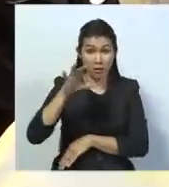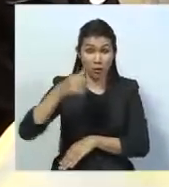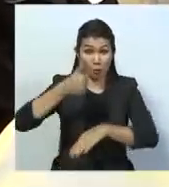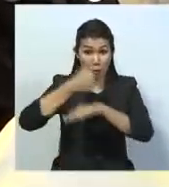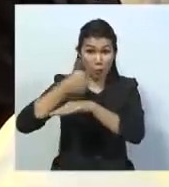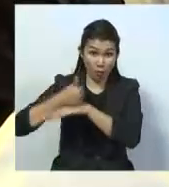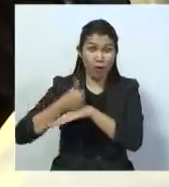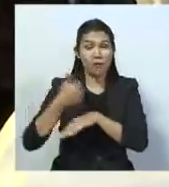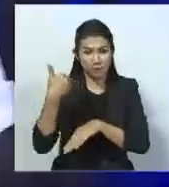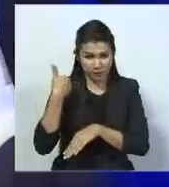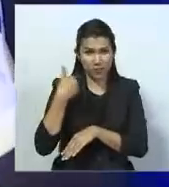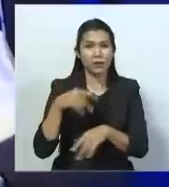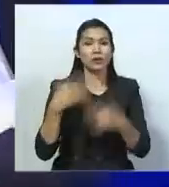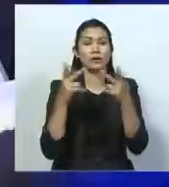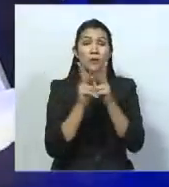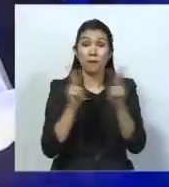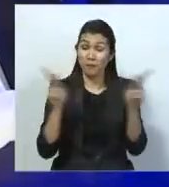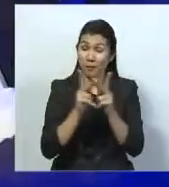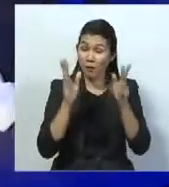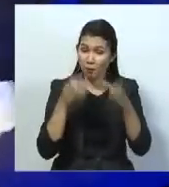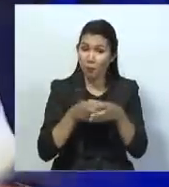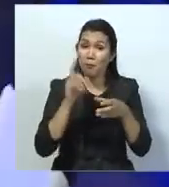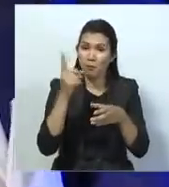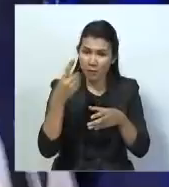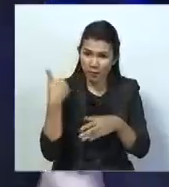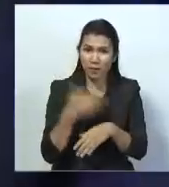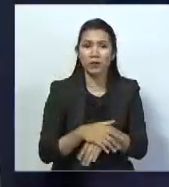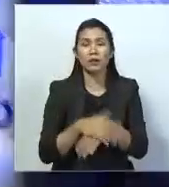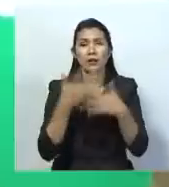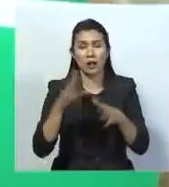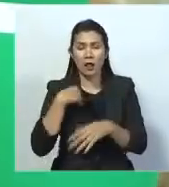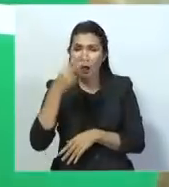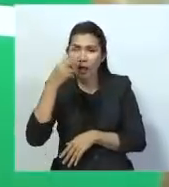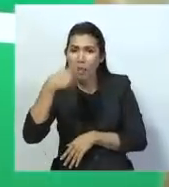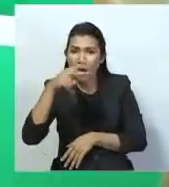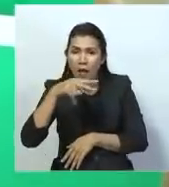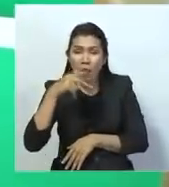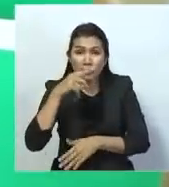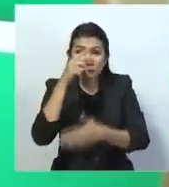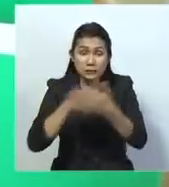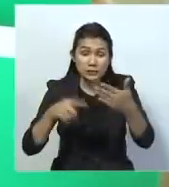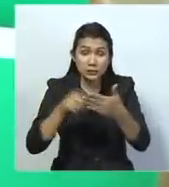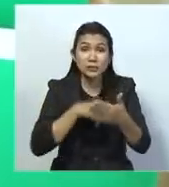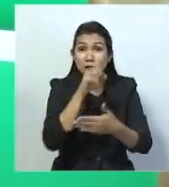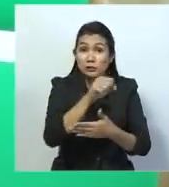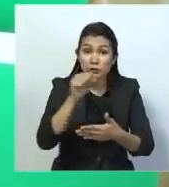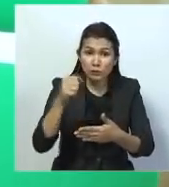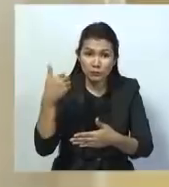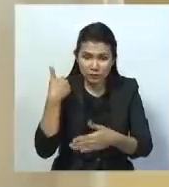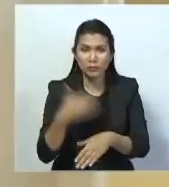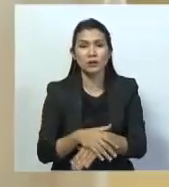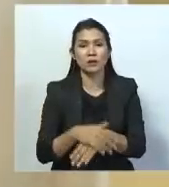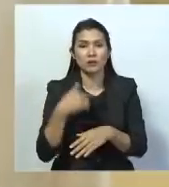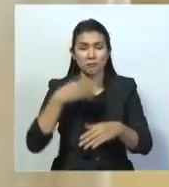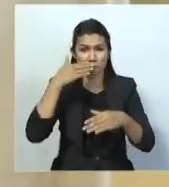คณะกรรมการบริหารชุดใหม่รวมถึงการเลือกคณะกรรมการสรรหาผู้สมัครรับเลือกตั้งส.ส.โดยจะมี